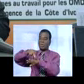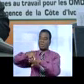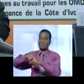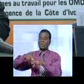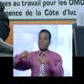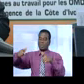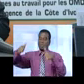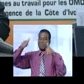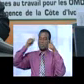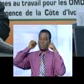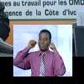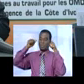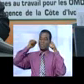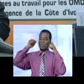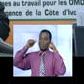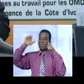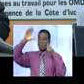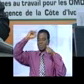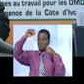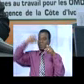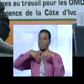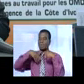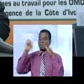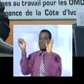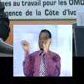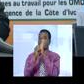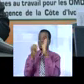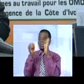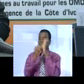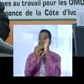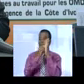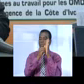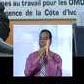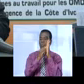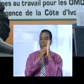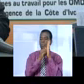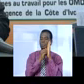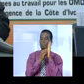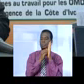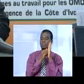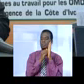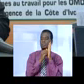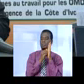Son Excellence Monsieur Alassane Ouattara.